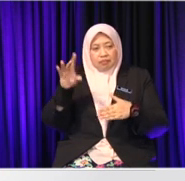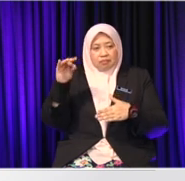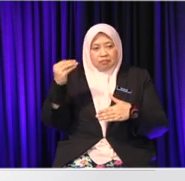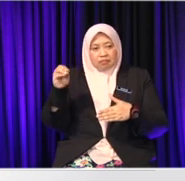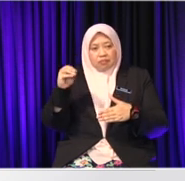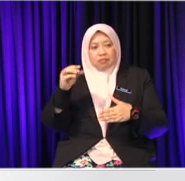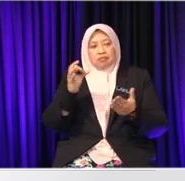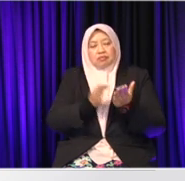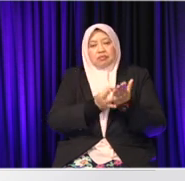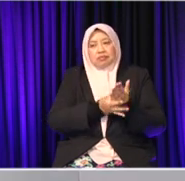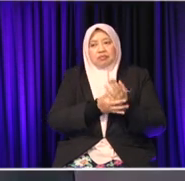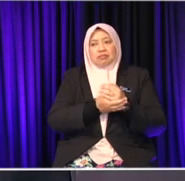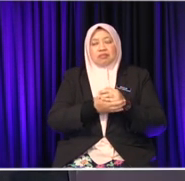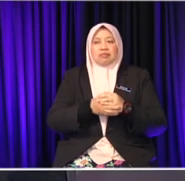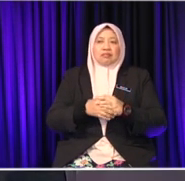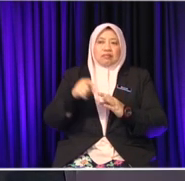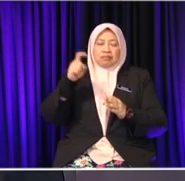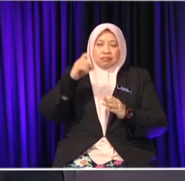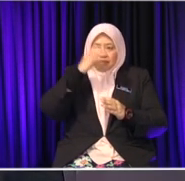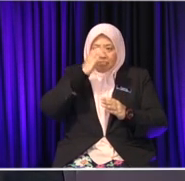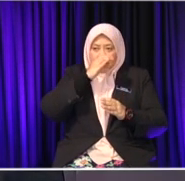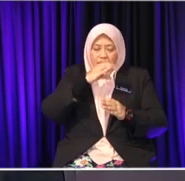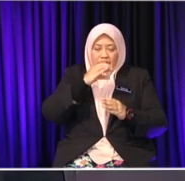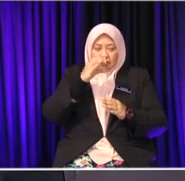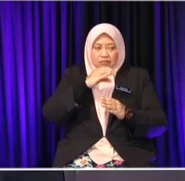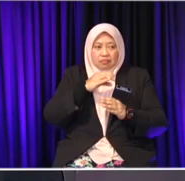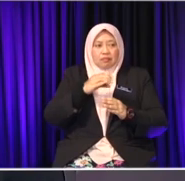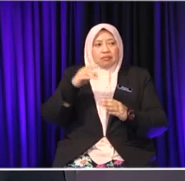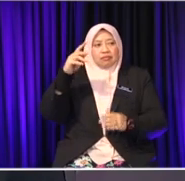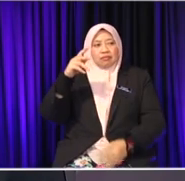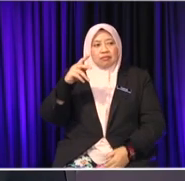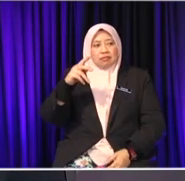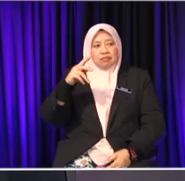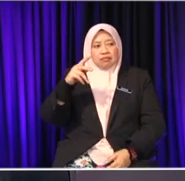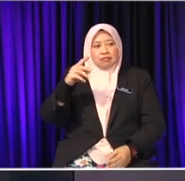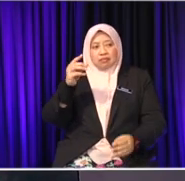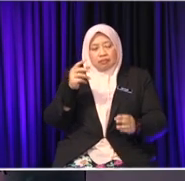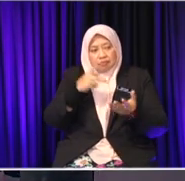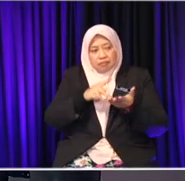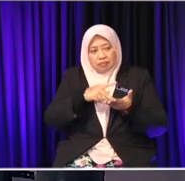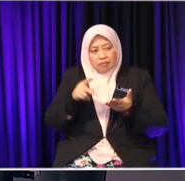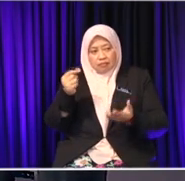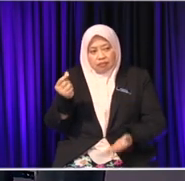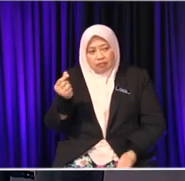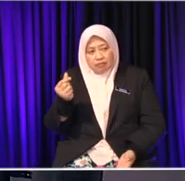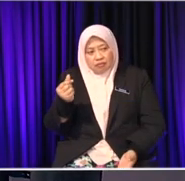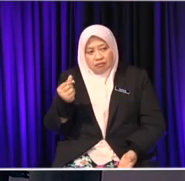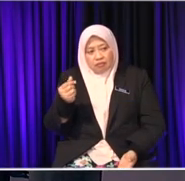pihak ketiga mesti cari yang kompresi dahulu sampai asa ini tapi selepas itu pastikan dengan